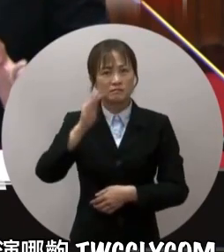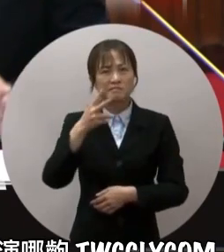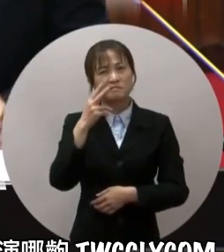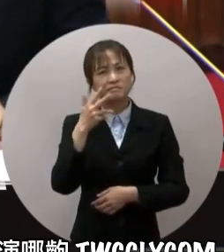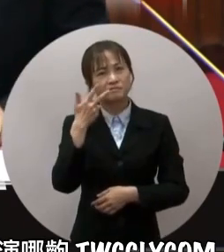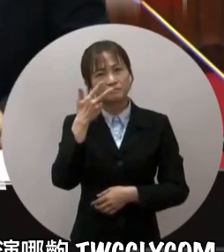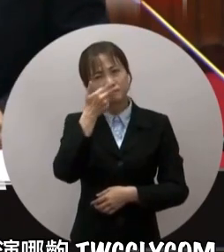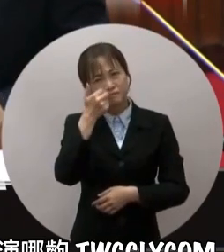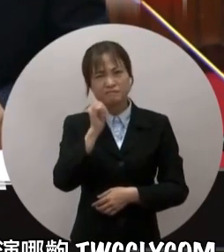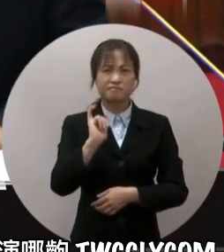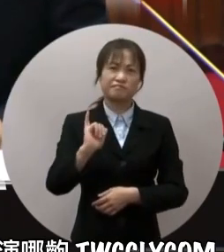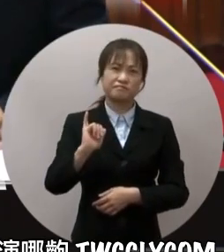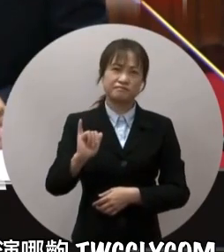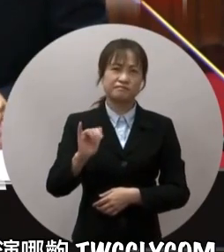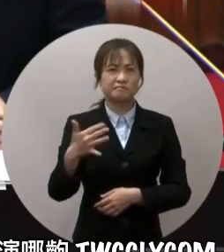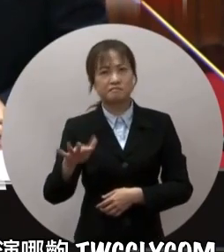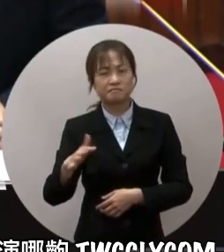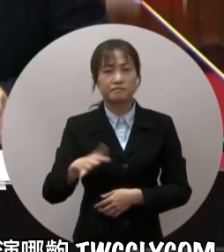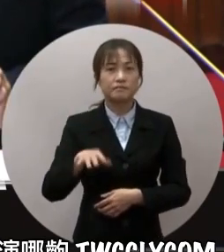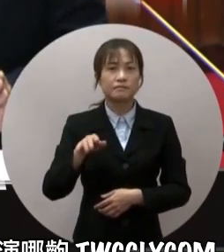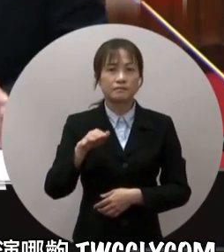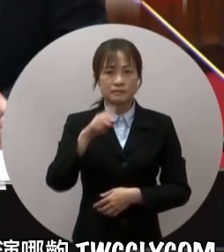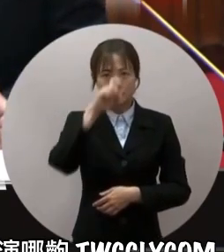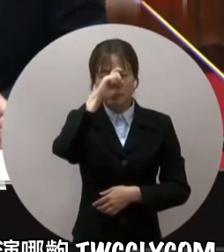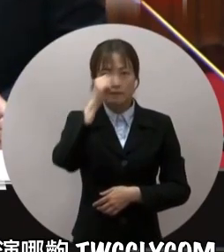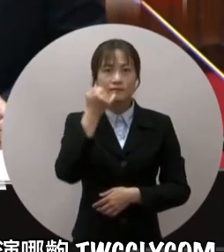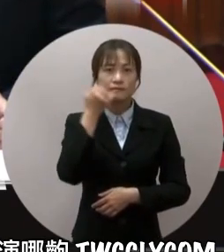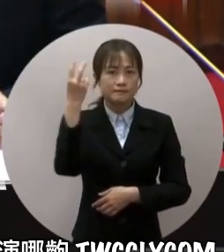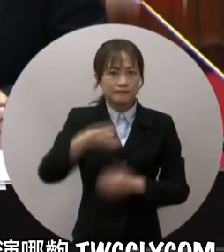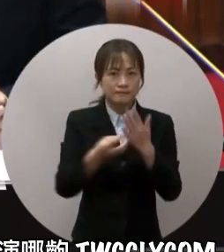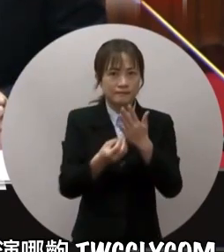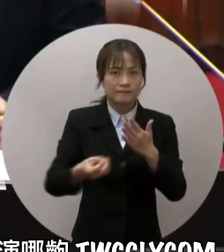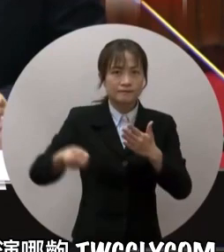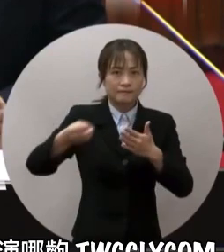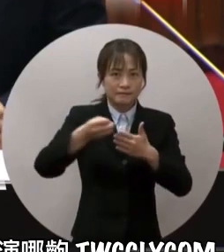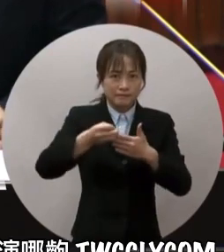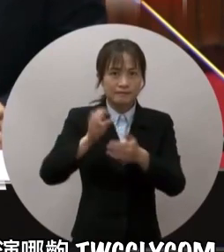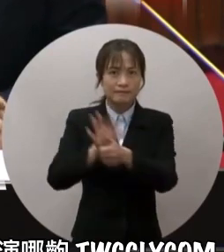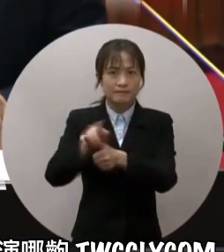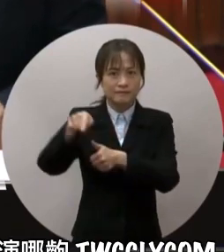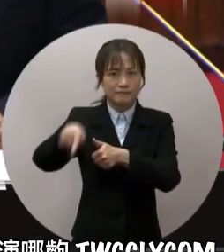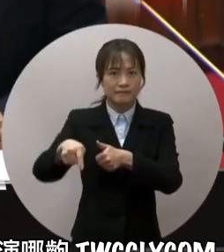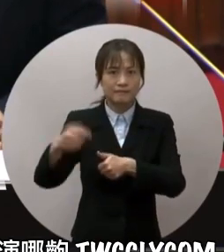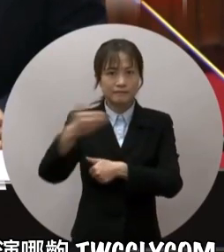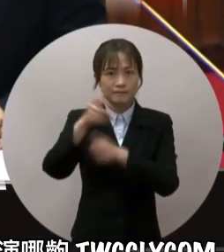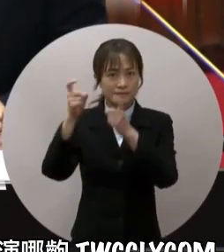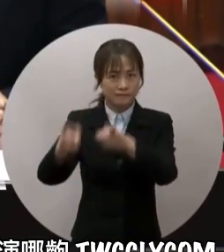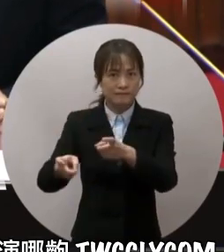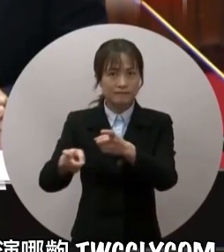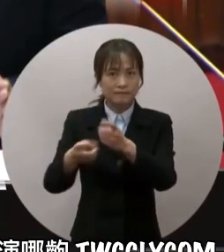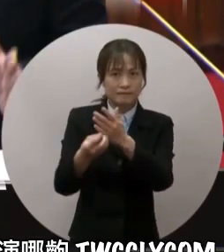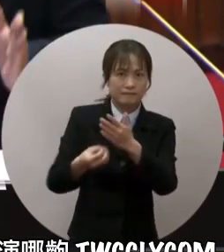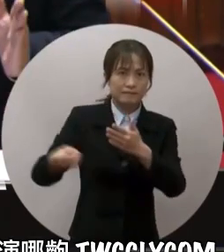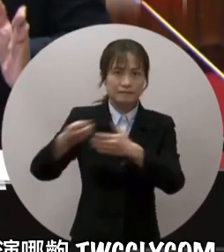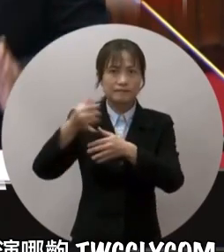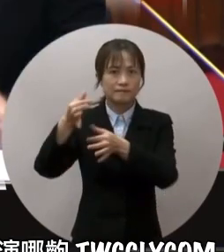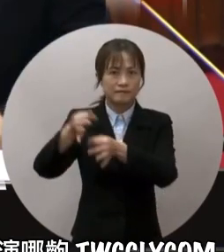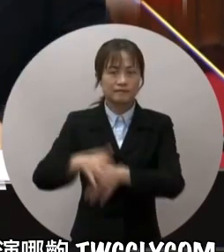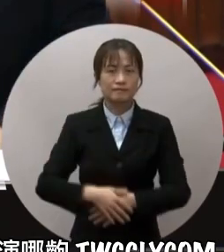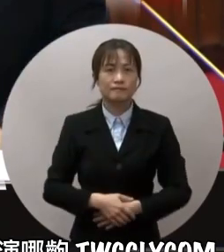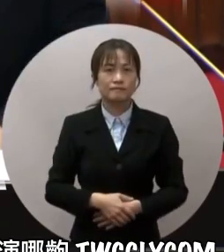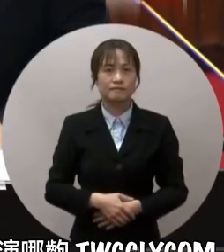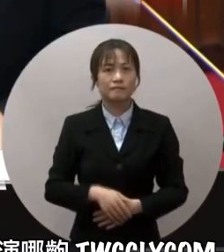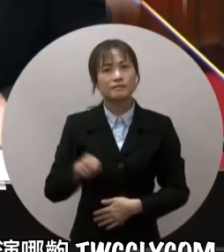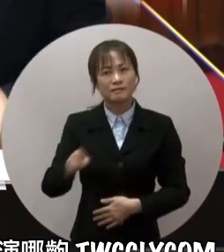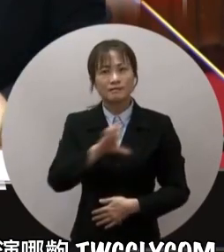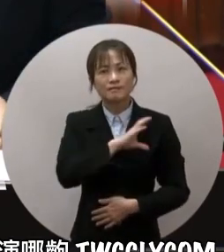道建設一次完成的話有機會把前鎮魚港這樣的百年建設最後一里路一次到位那真的希望我